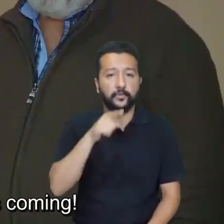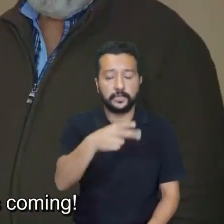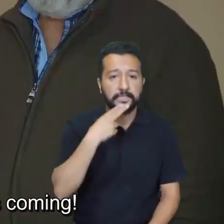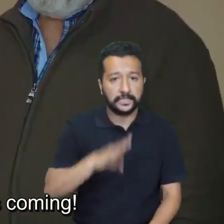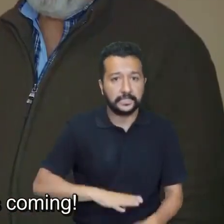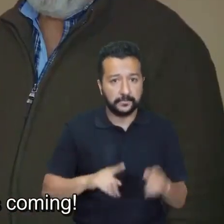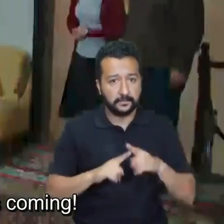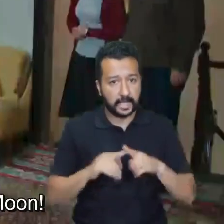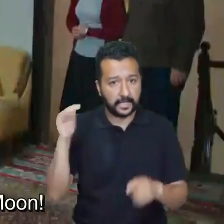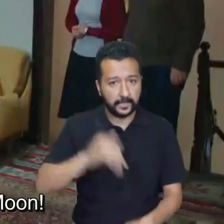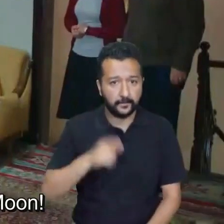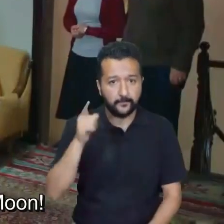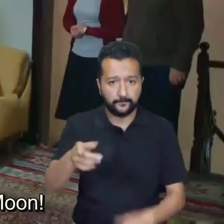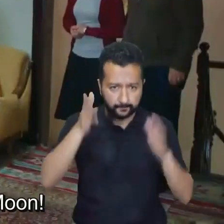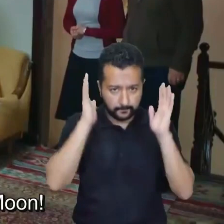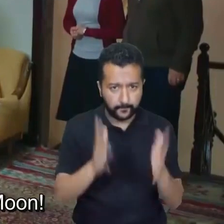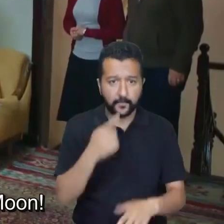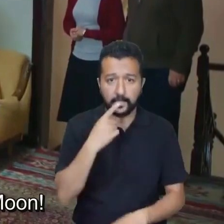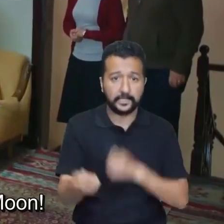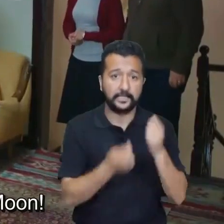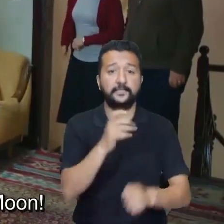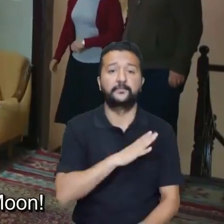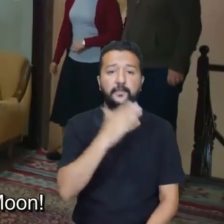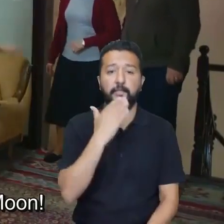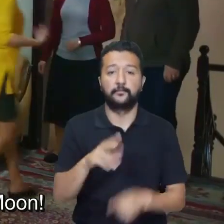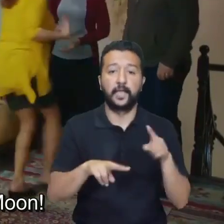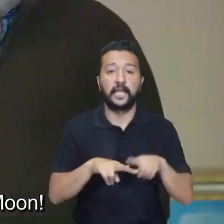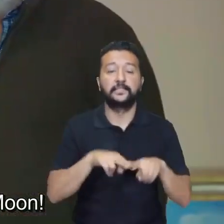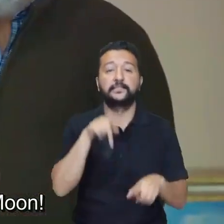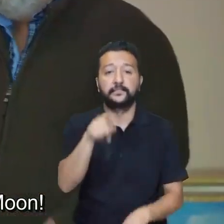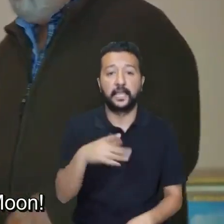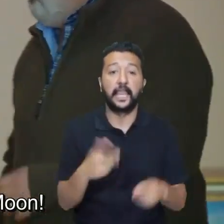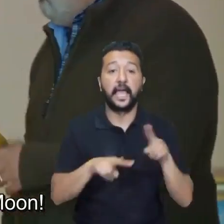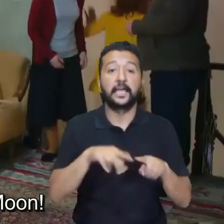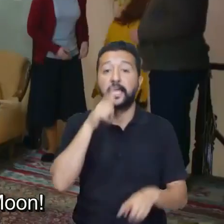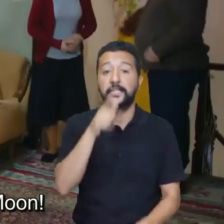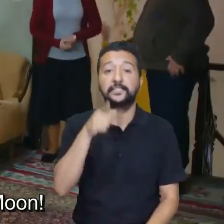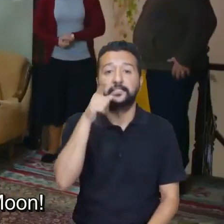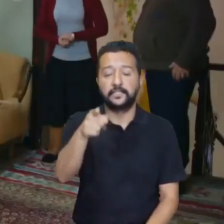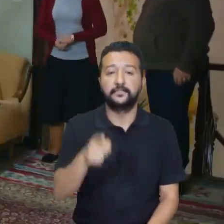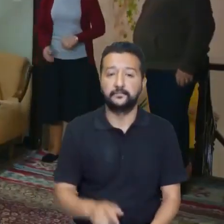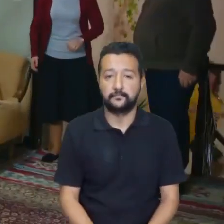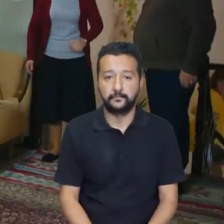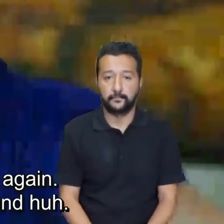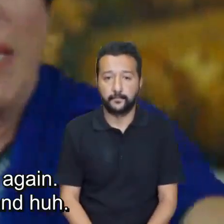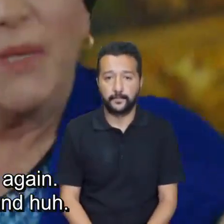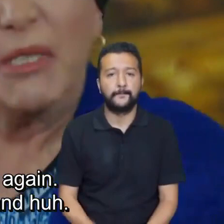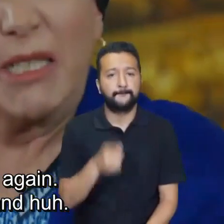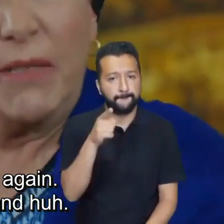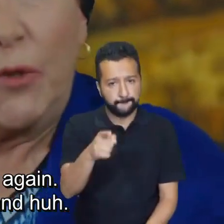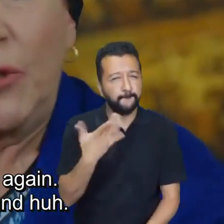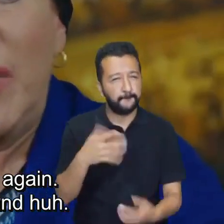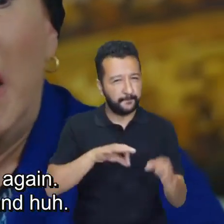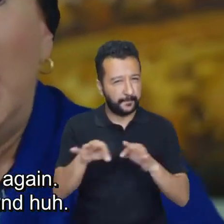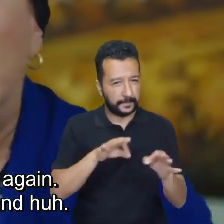Kızım Tarık geliyor. Of! İşim var. Ayşen diyorum. Ayşen! Ay! Aradan kaçıp gitti. Sen de